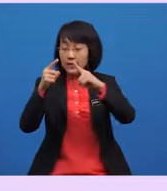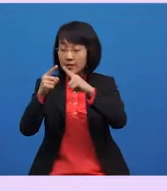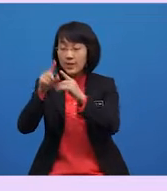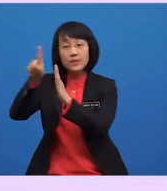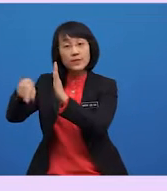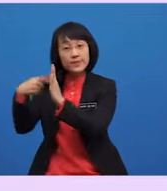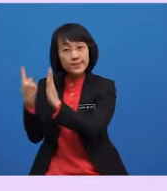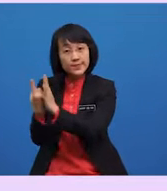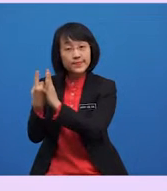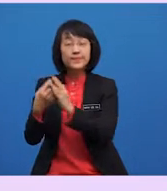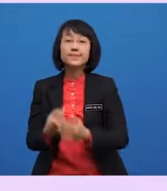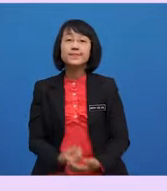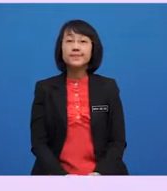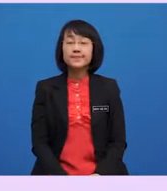jam.